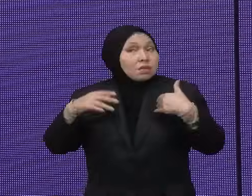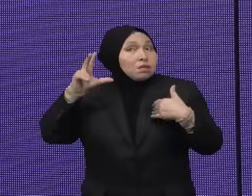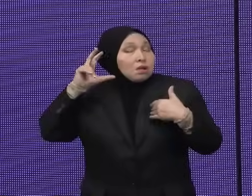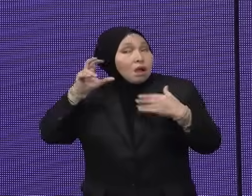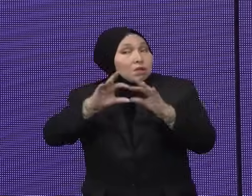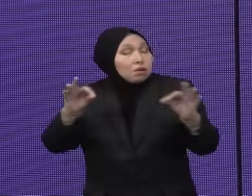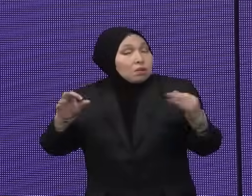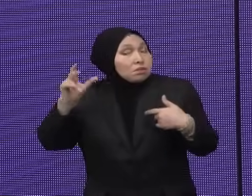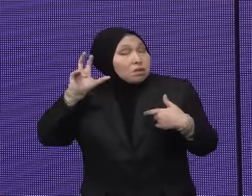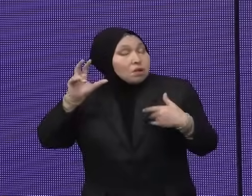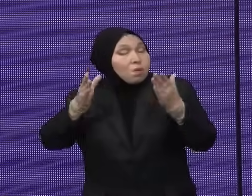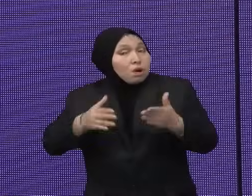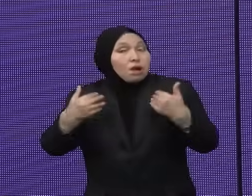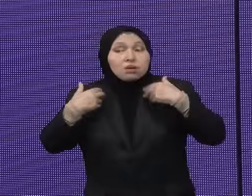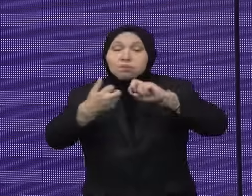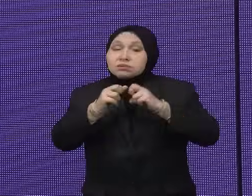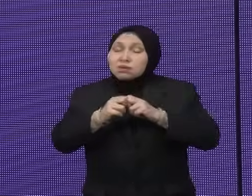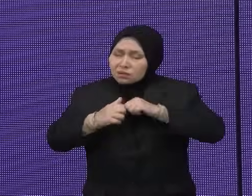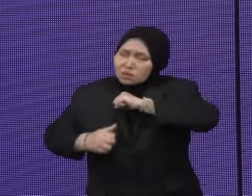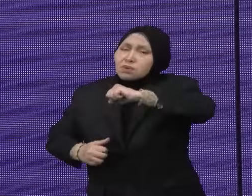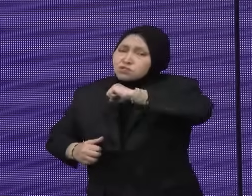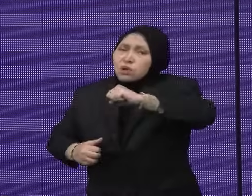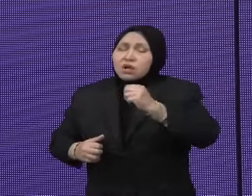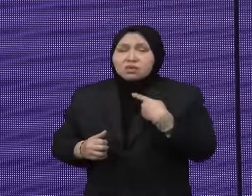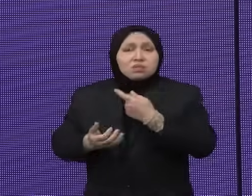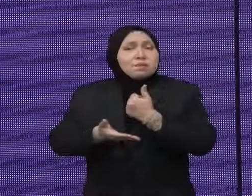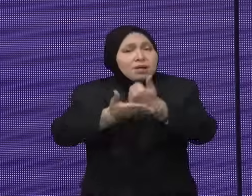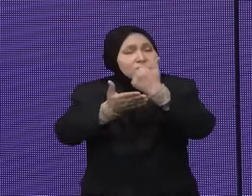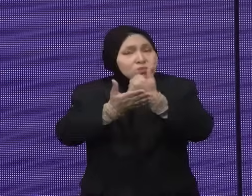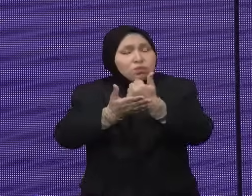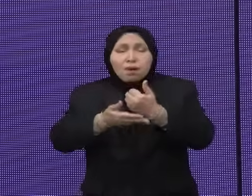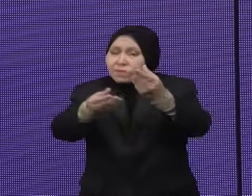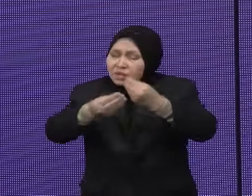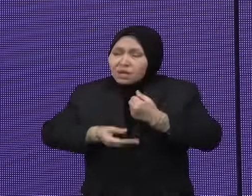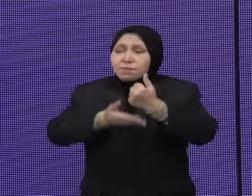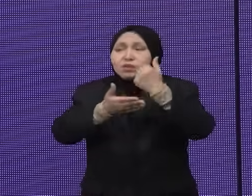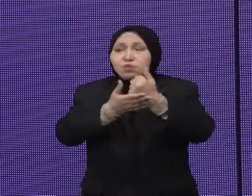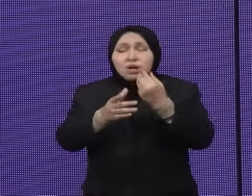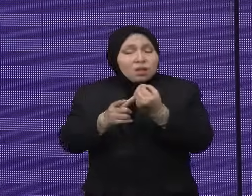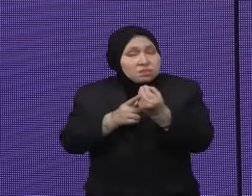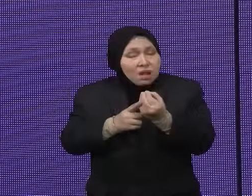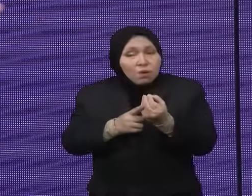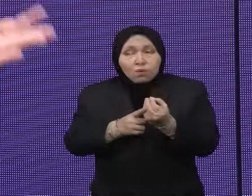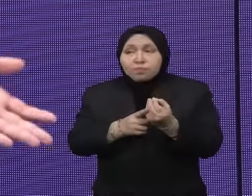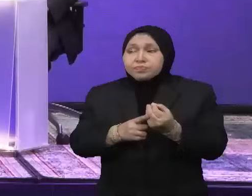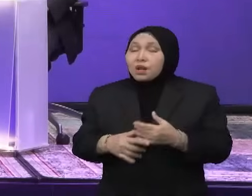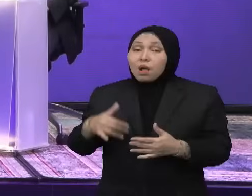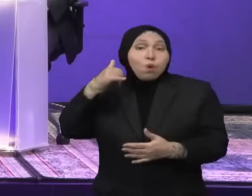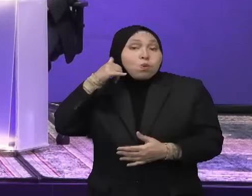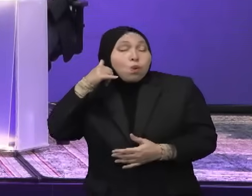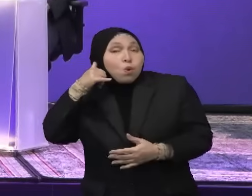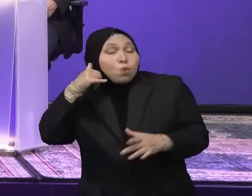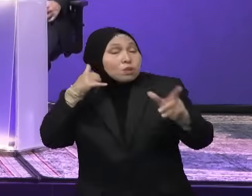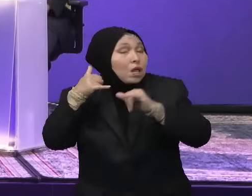ini, kita dengar orang ada masalah, kita perjuangkan, kita bantu dia, berikan bantuan ke, ataupun call orang tertentu,